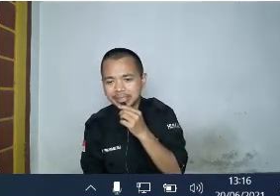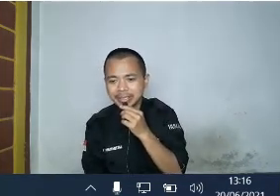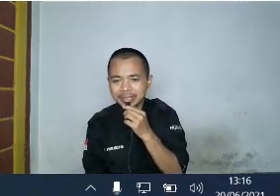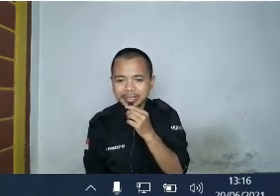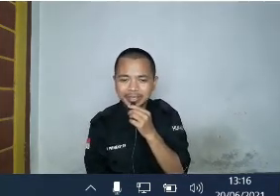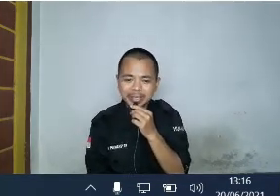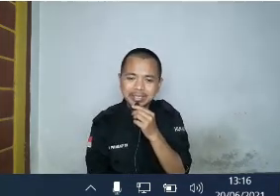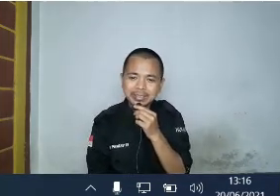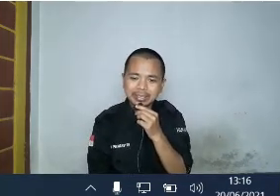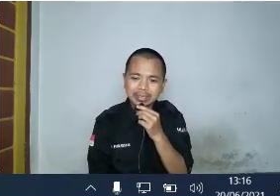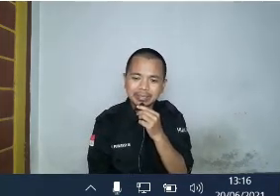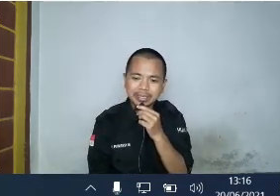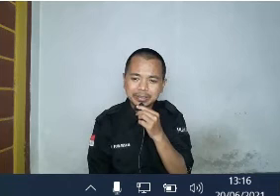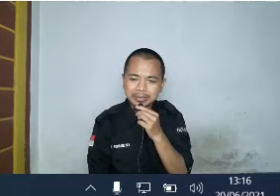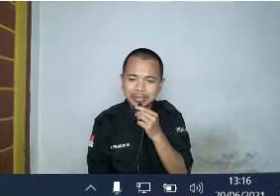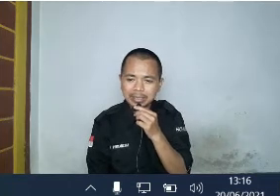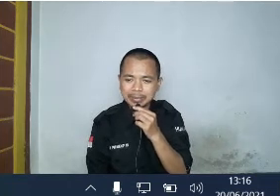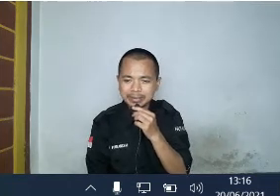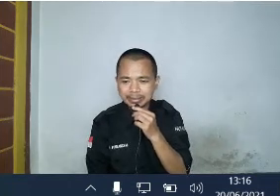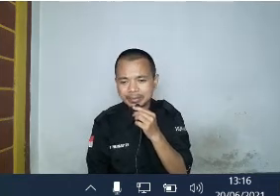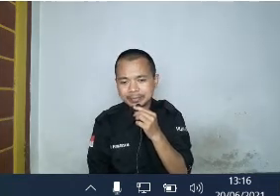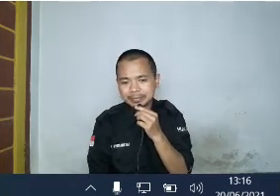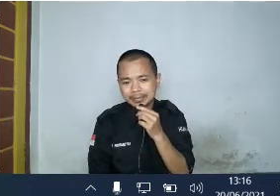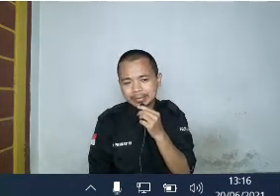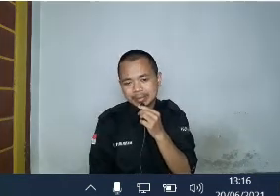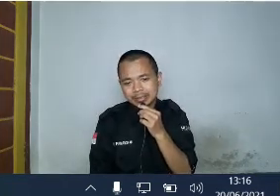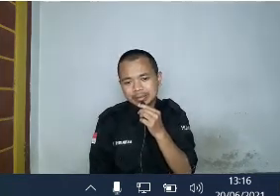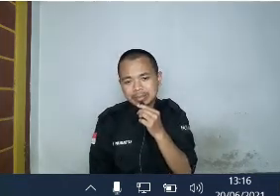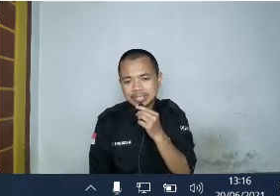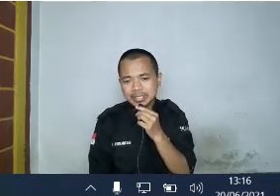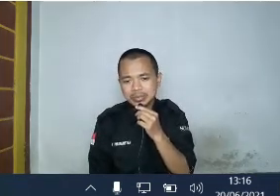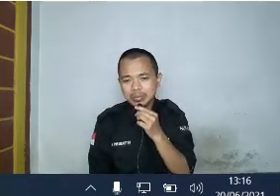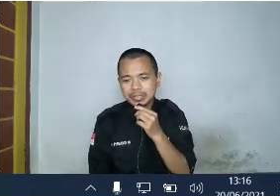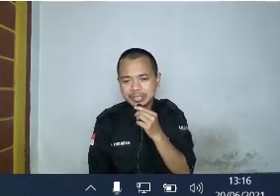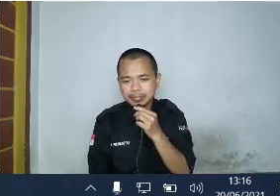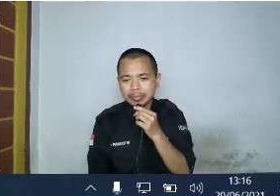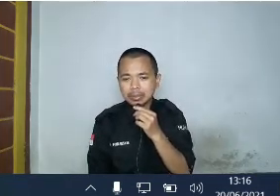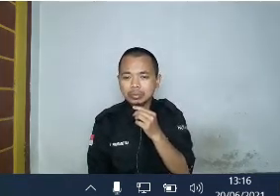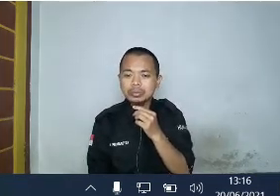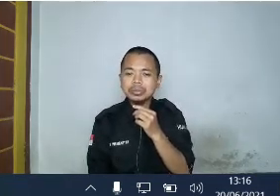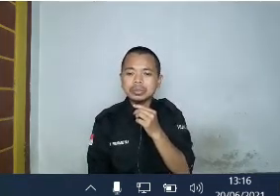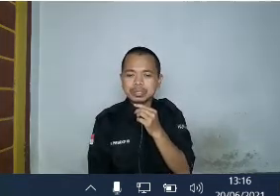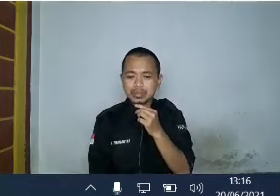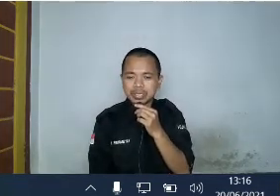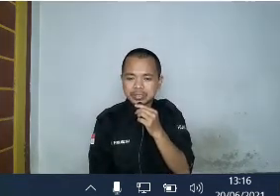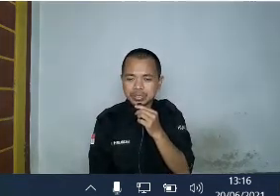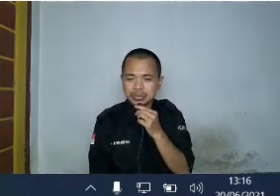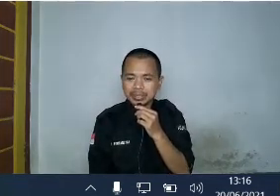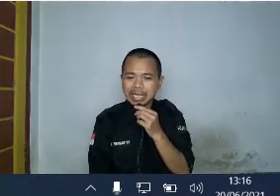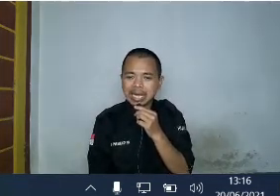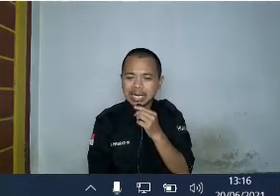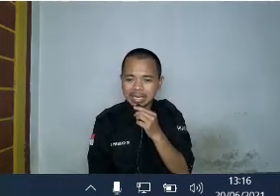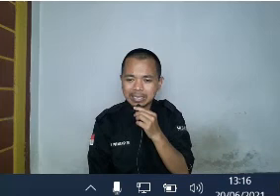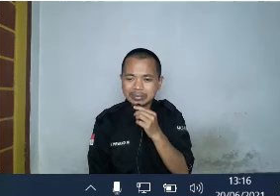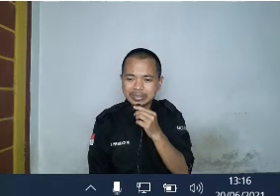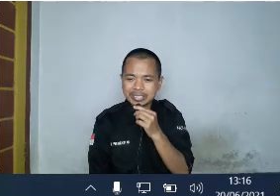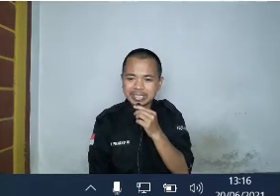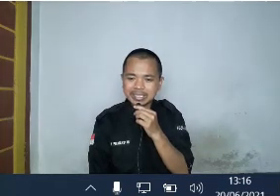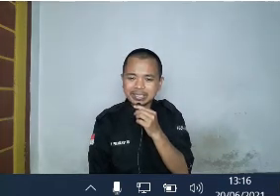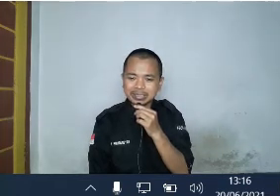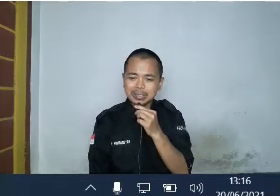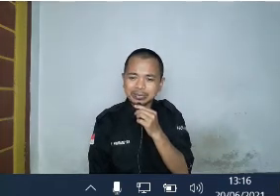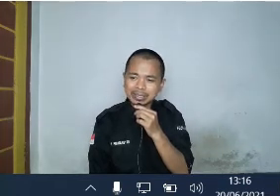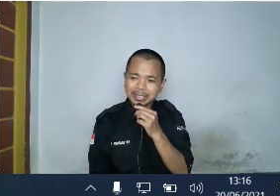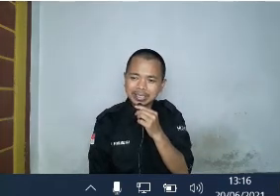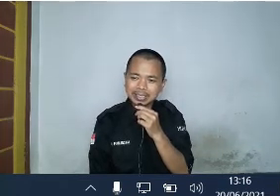wtd ya halamannya itu alamatnya mahasiswa wajib mengunduh soal sesuai tanggal